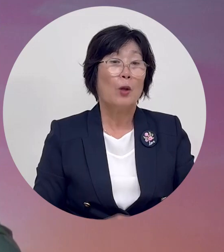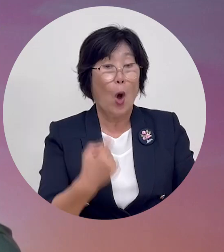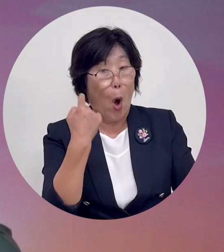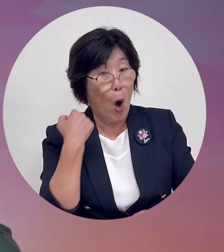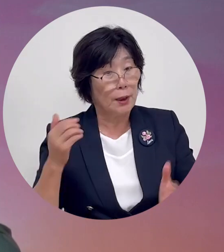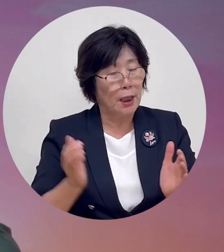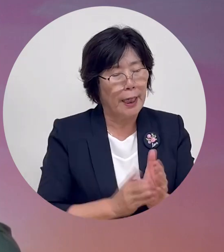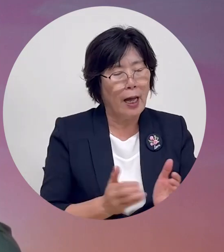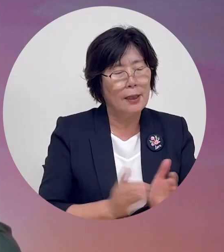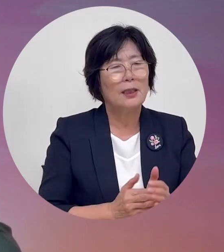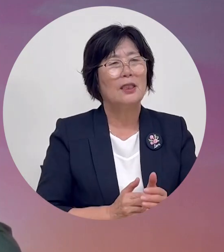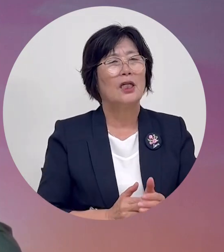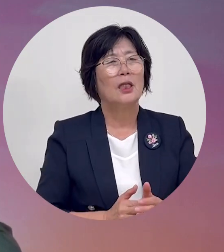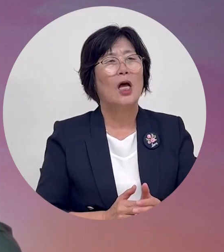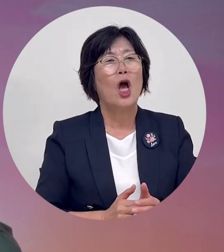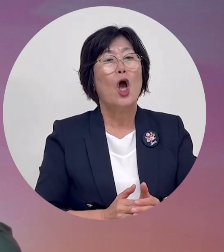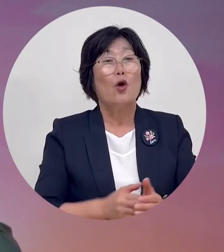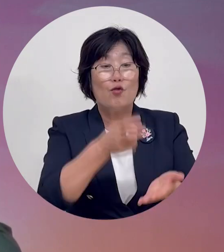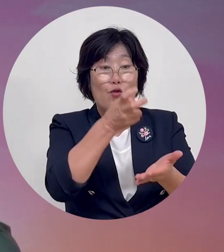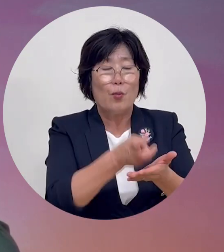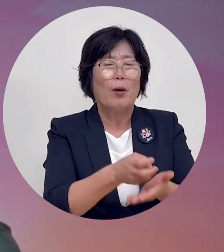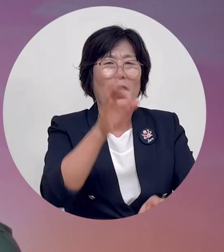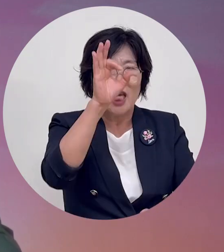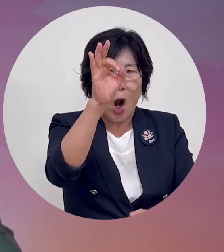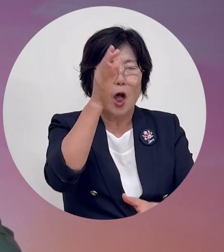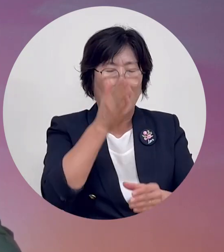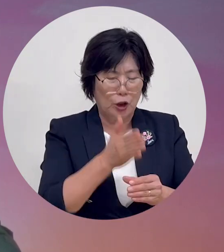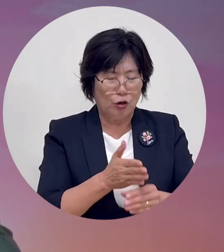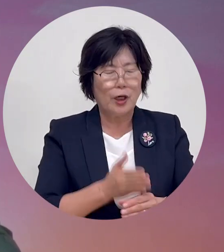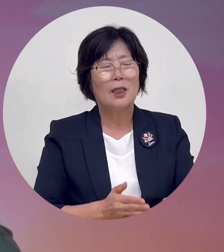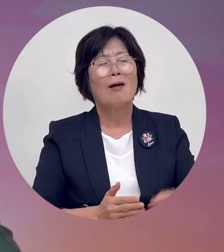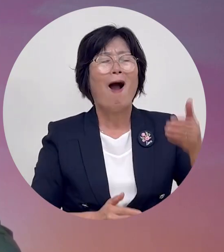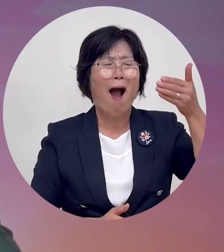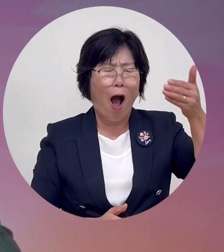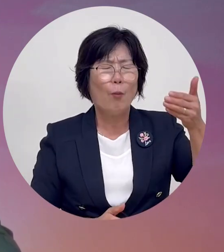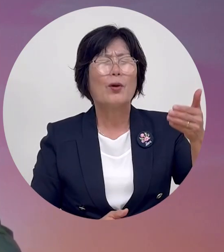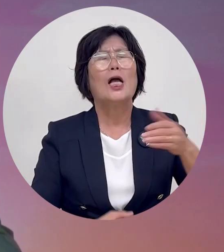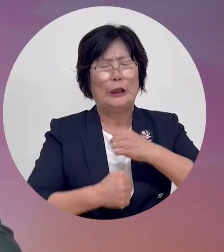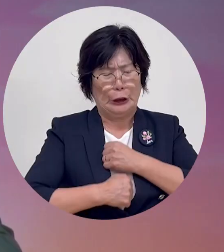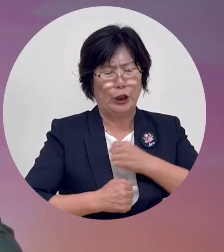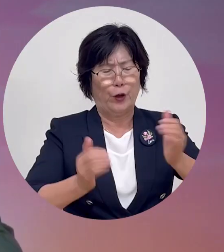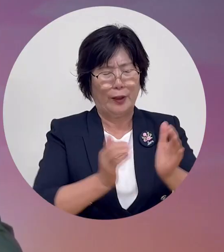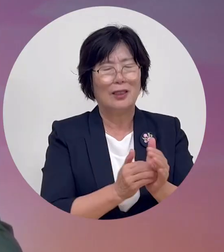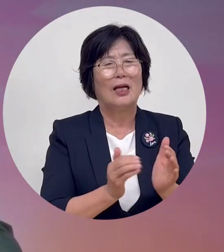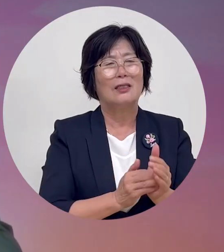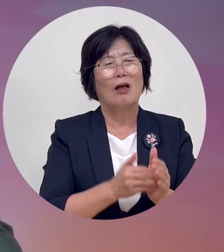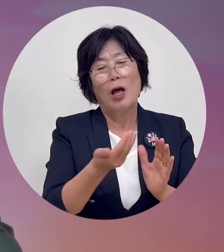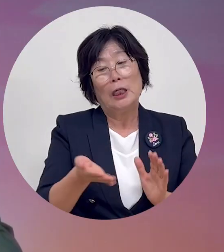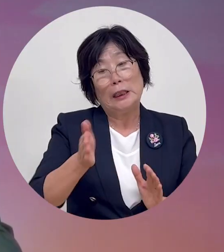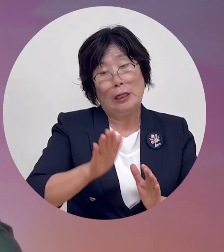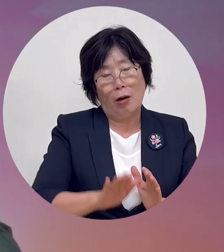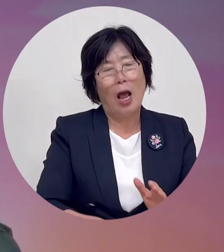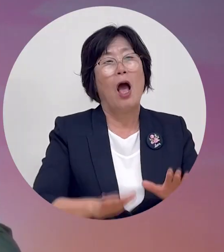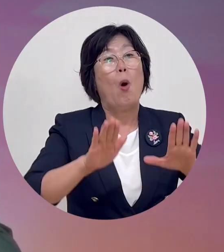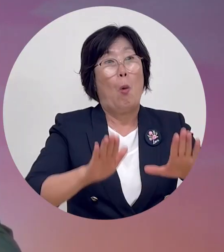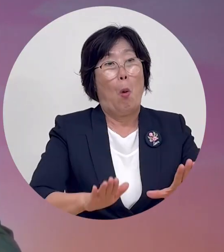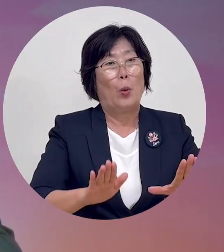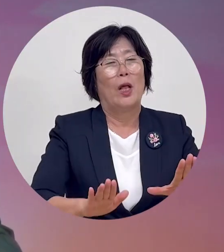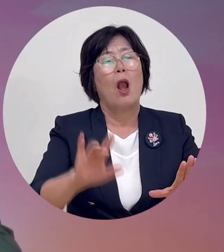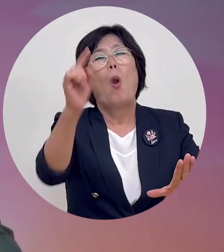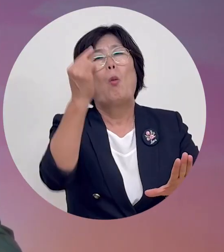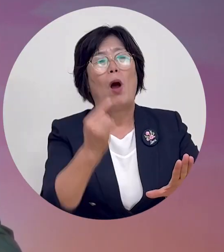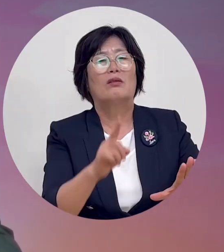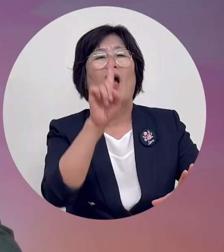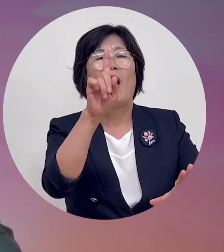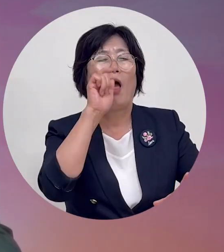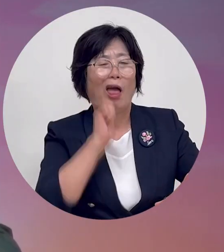어제까지는 율법을 10가지 중에서 9가지를 지켰다고 해요. 그런데 오늘 와가지고 한 가지를 못